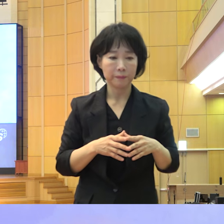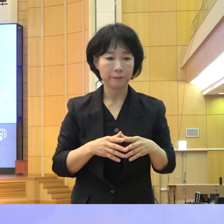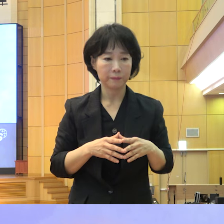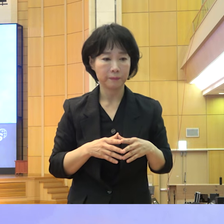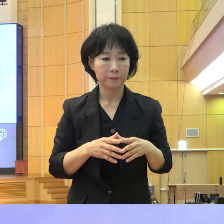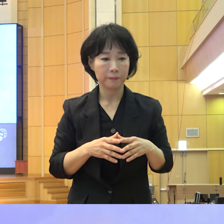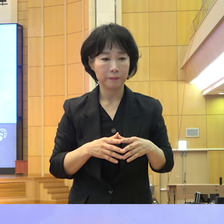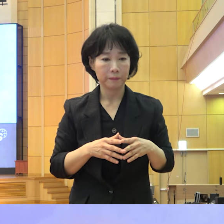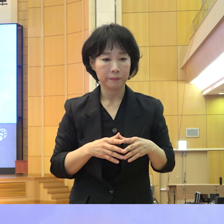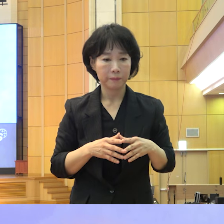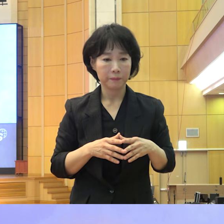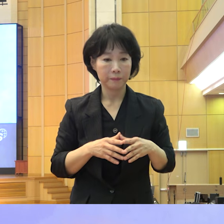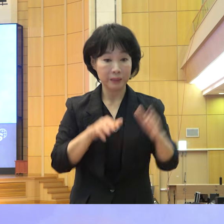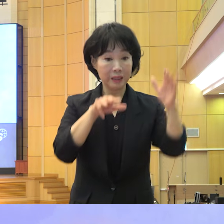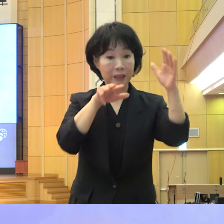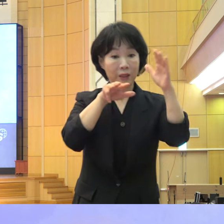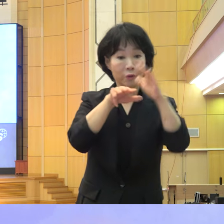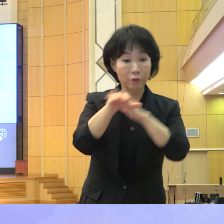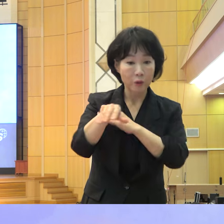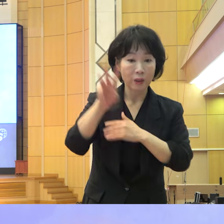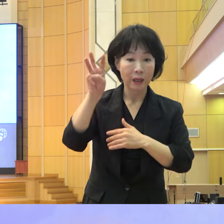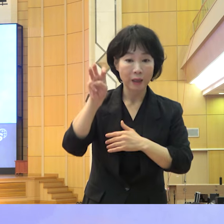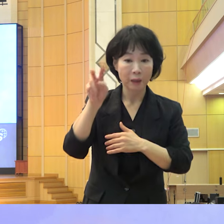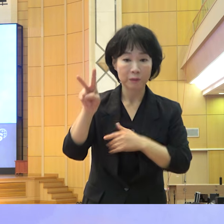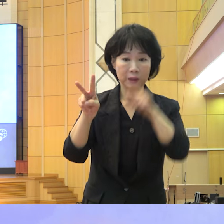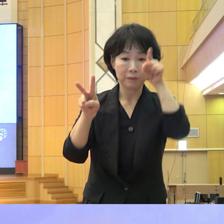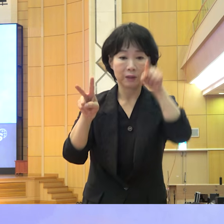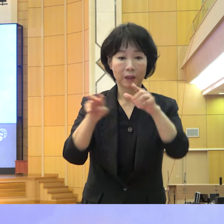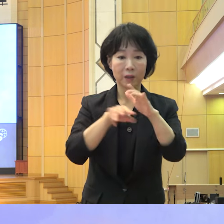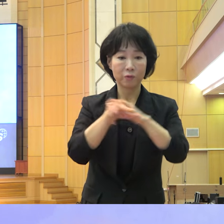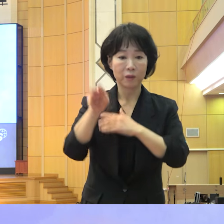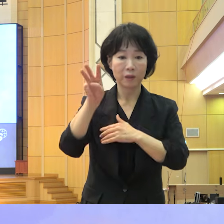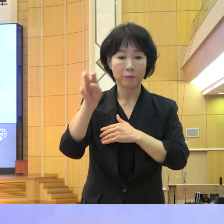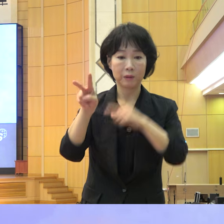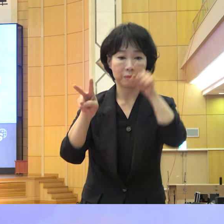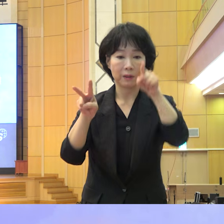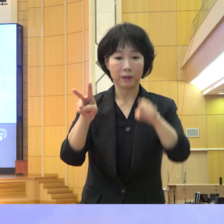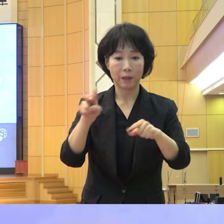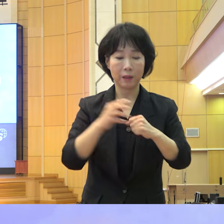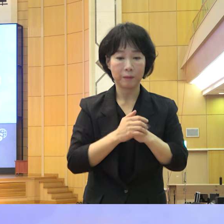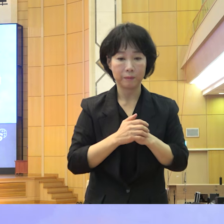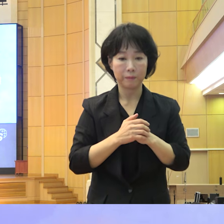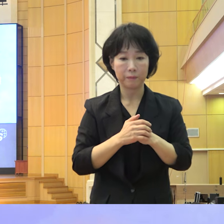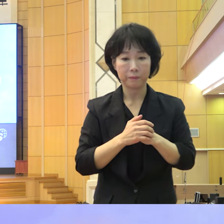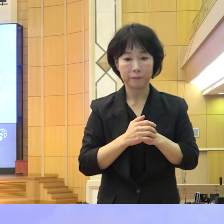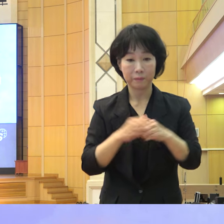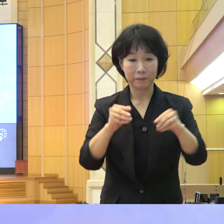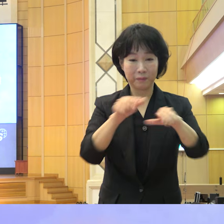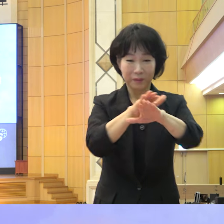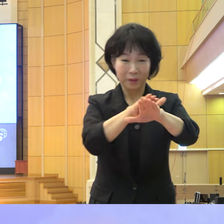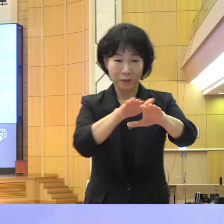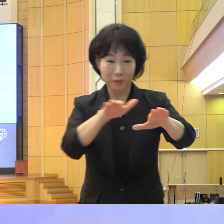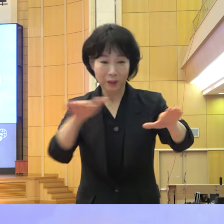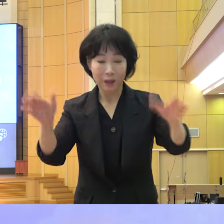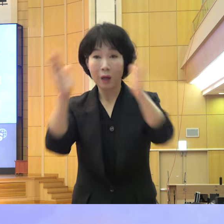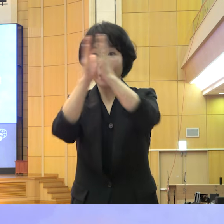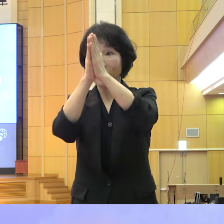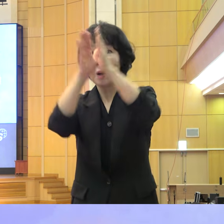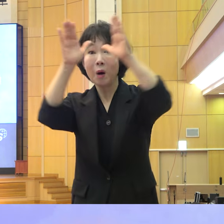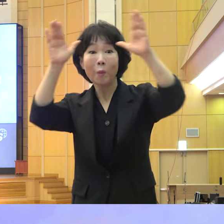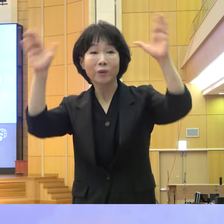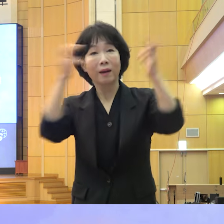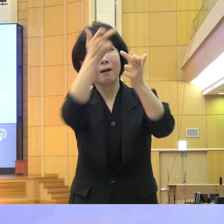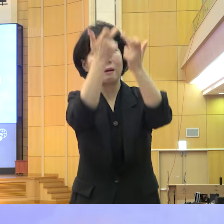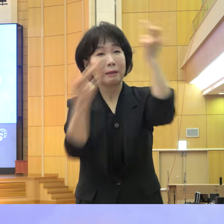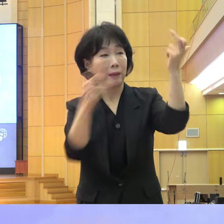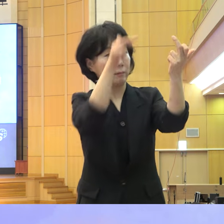겁니다. 출애굽기 32장 19절부터 20절 내용을 봅니다. 진에 가까이 이르러, 이 말은 모세가